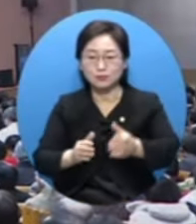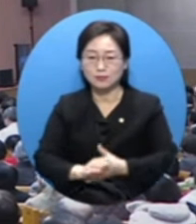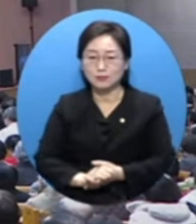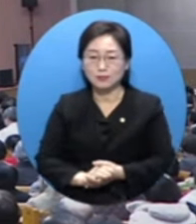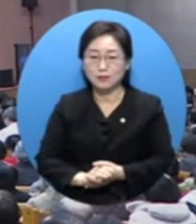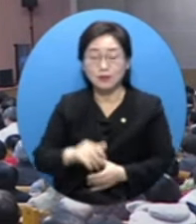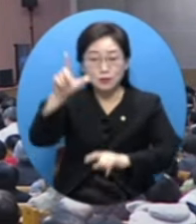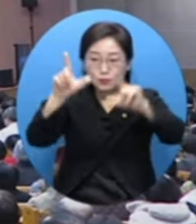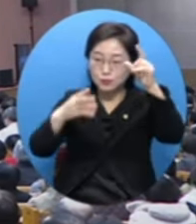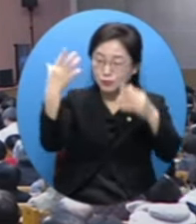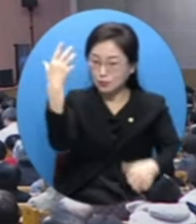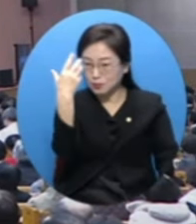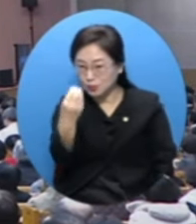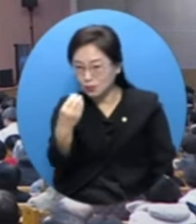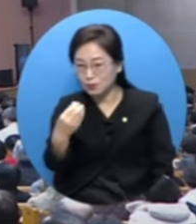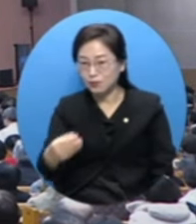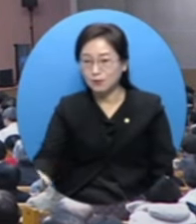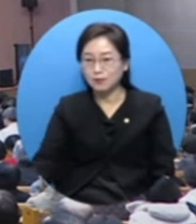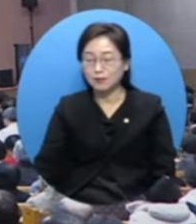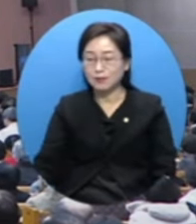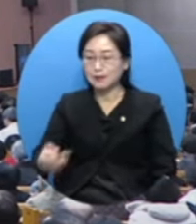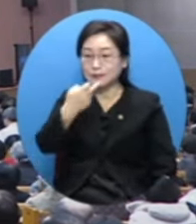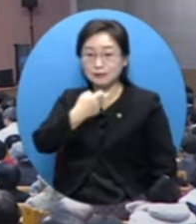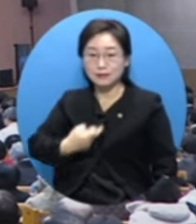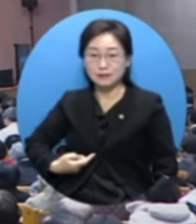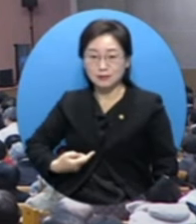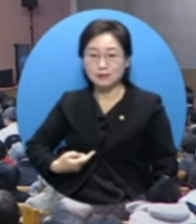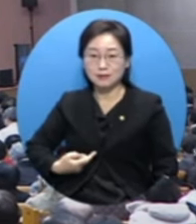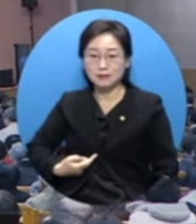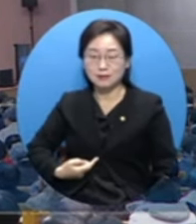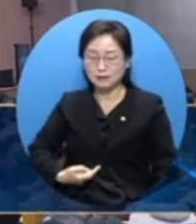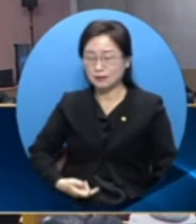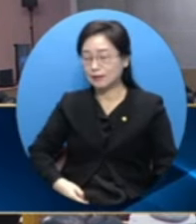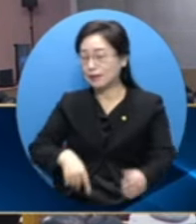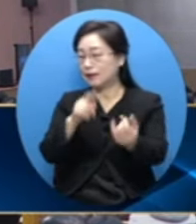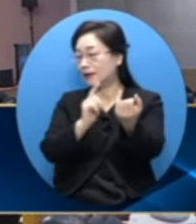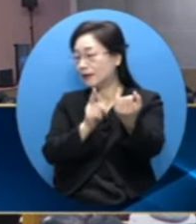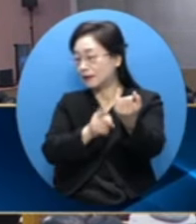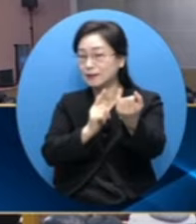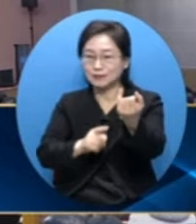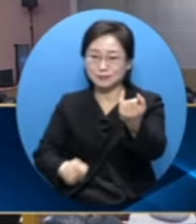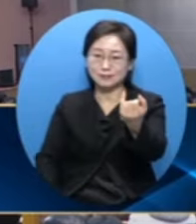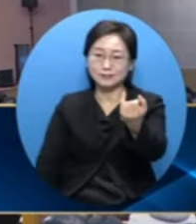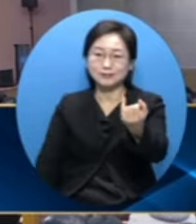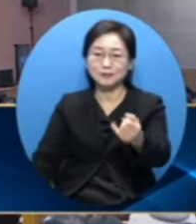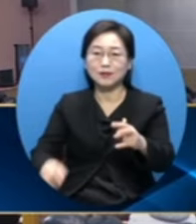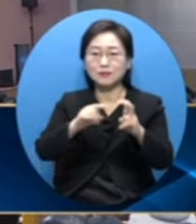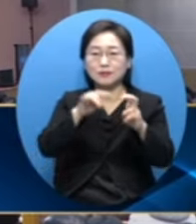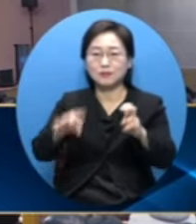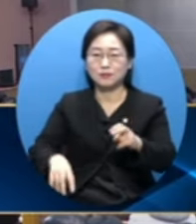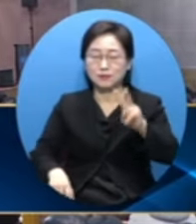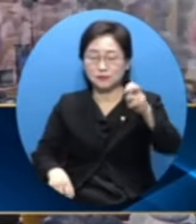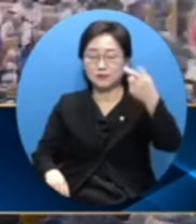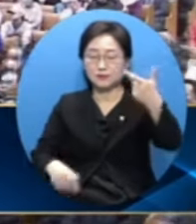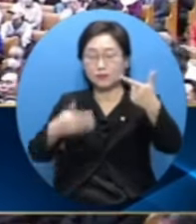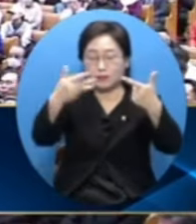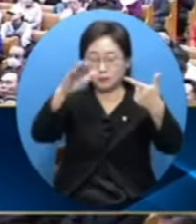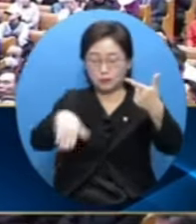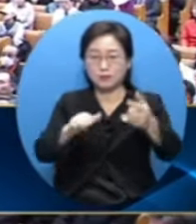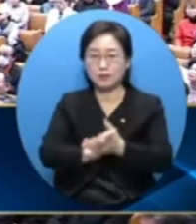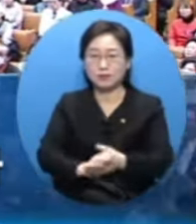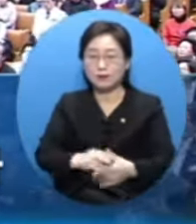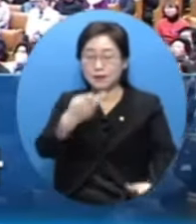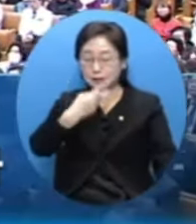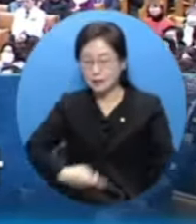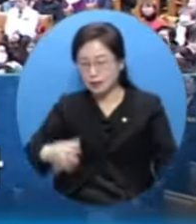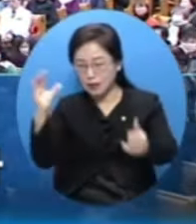그 모습을 보고 제자들이 비난했습니다. 마태복음 26장 8절 9절에 성경은 말씀합니다.